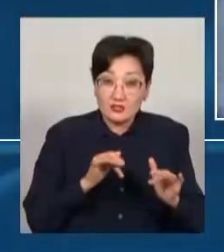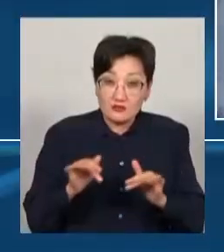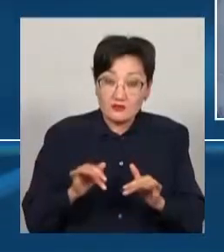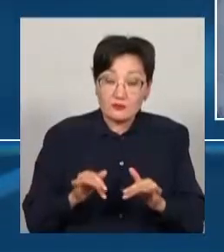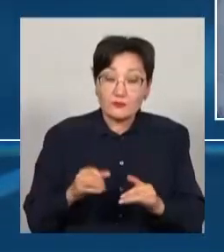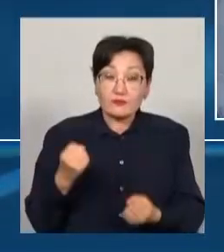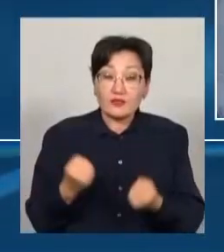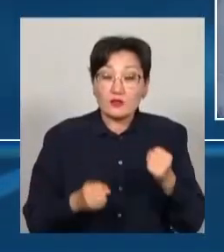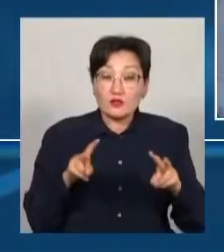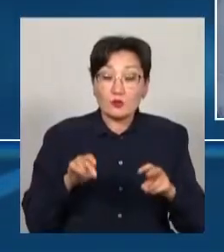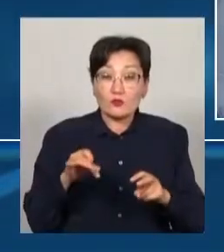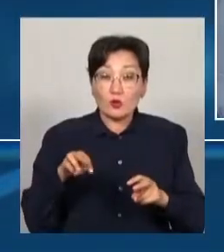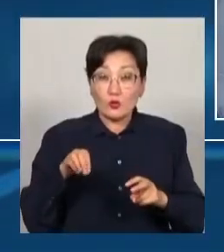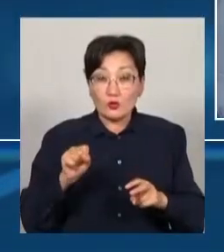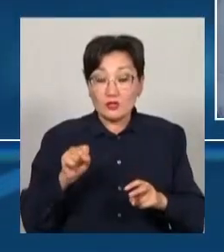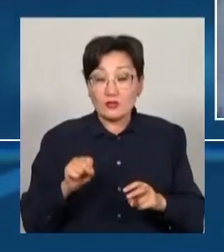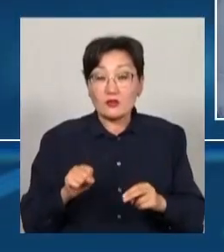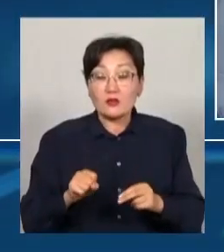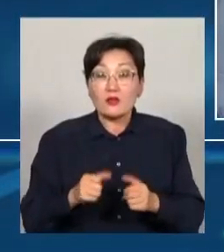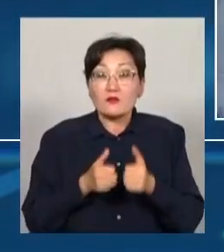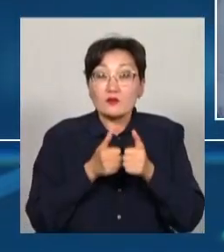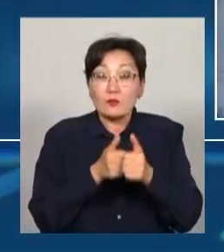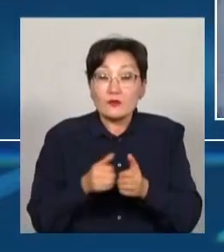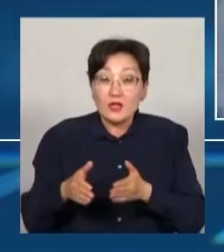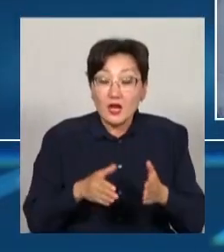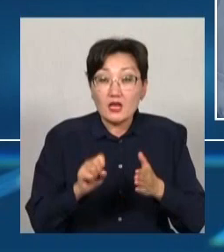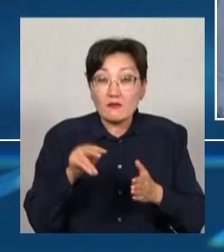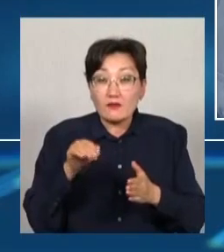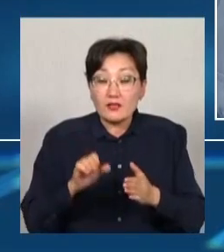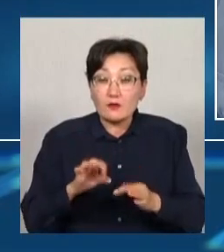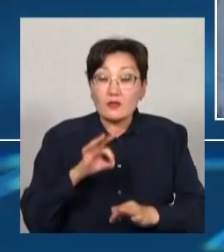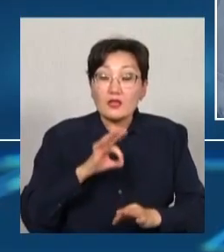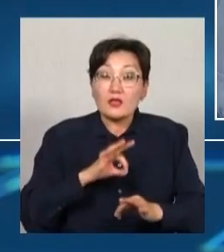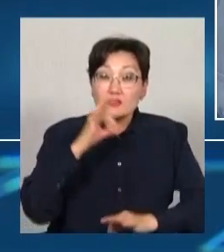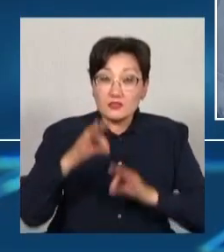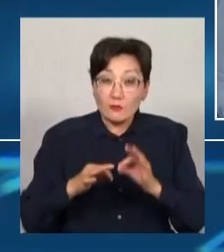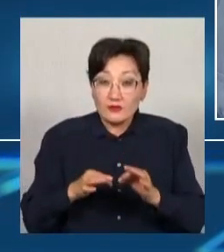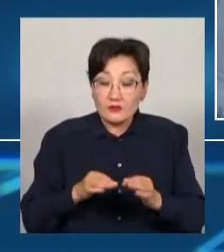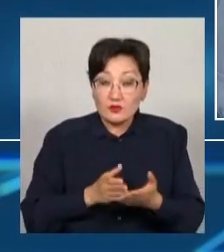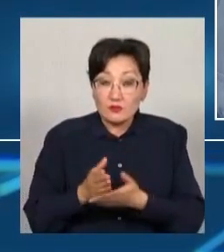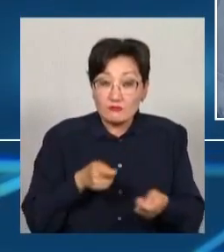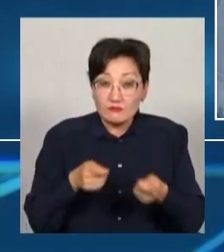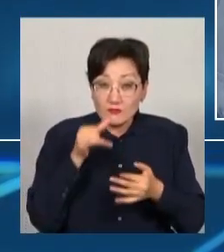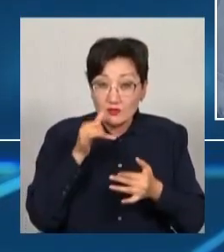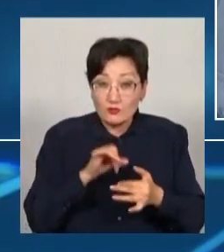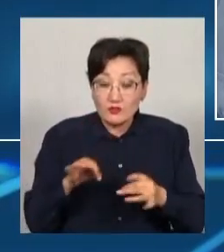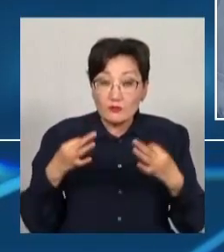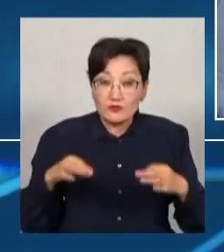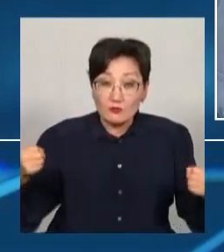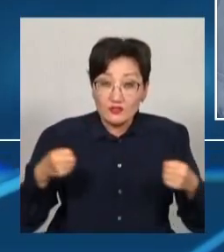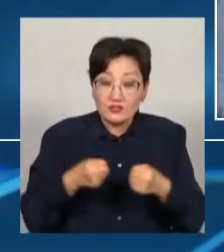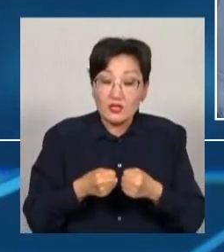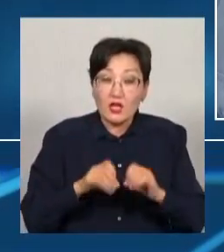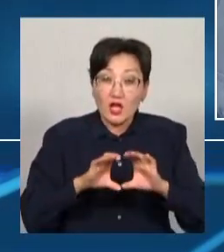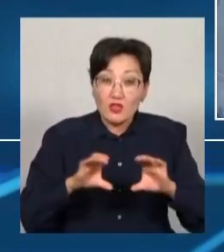Водитель автомашины марки Toyota Grazia, следуя по проспекту Аль-Фараби в западном направлении, не справился с рулевым управлением и допустил наезд на